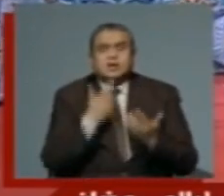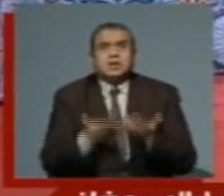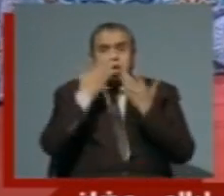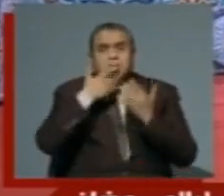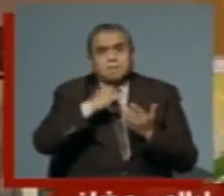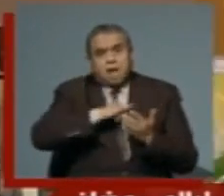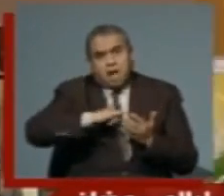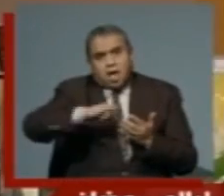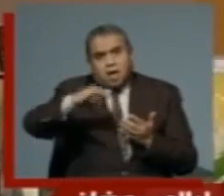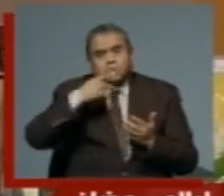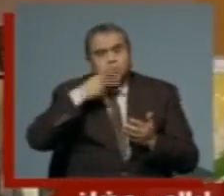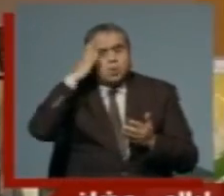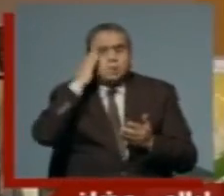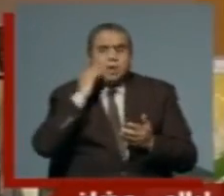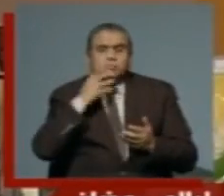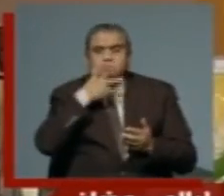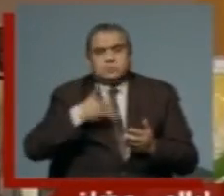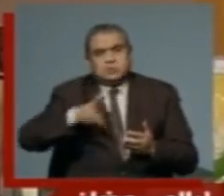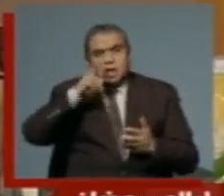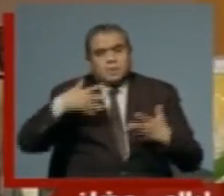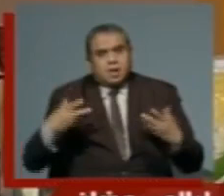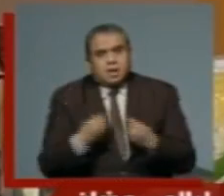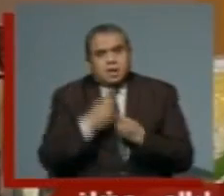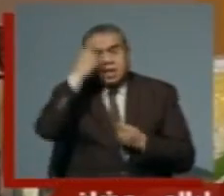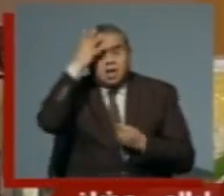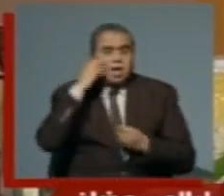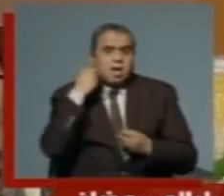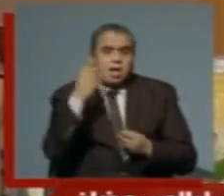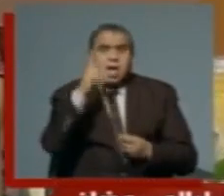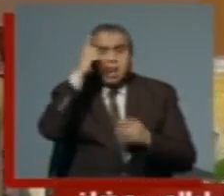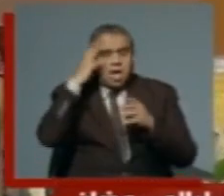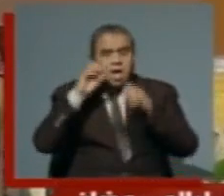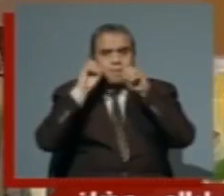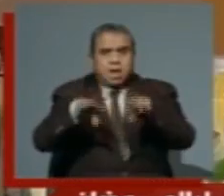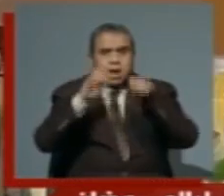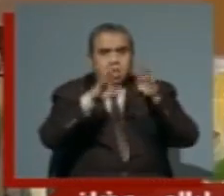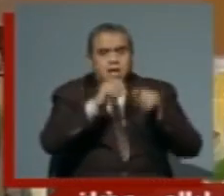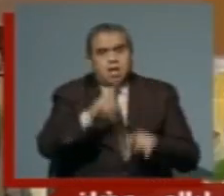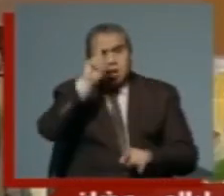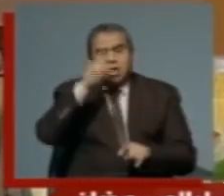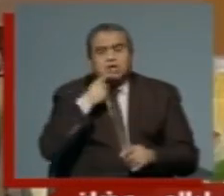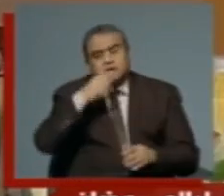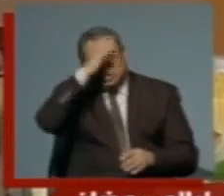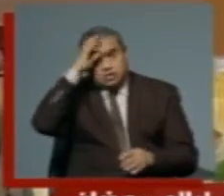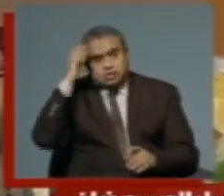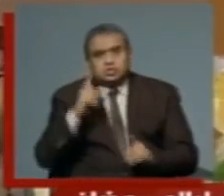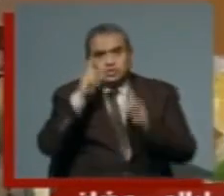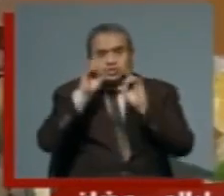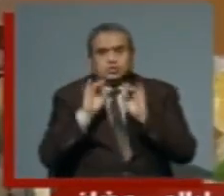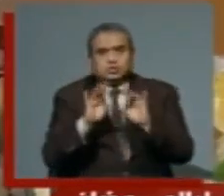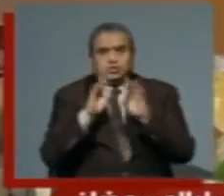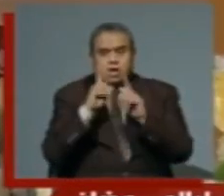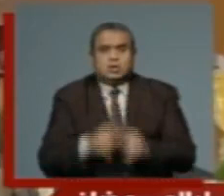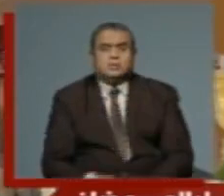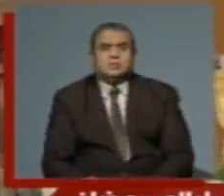وجميله وفيها كرم ربنا سبحانه وتعالى ان شاء الله يعني مش